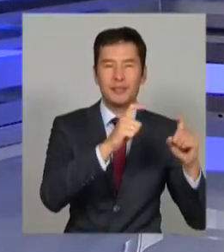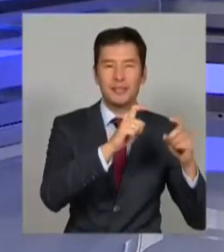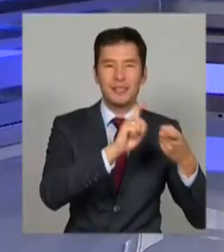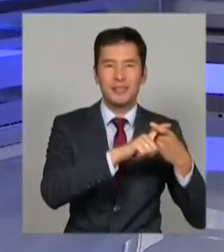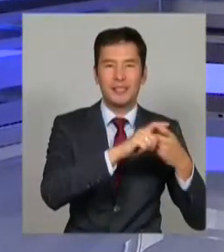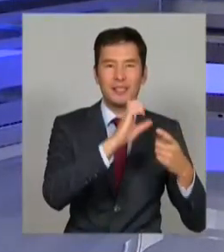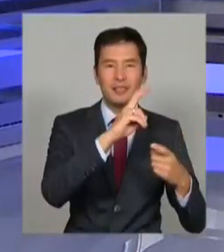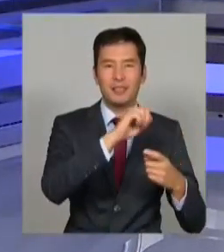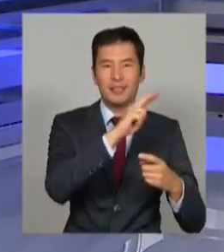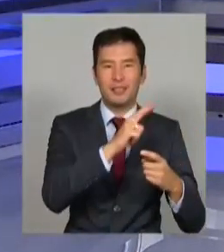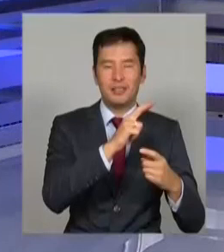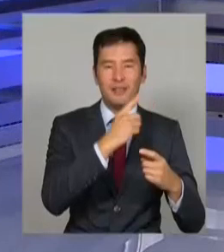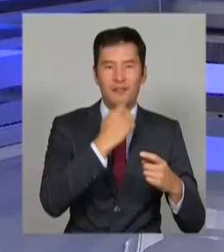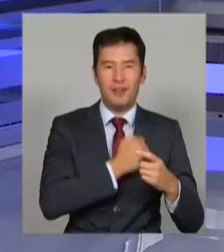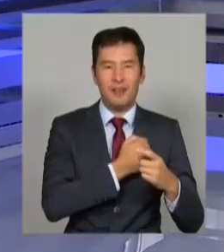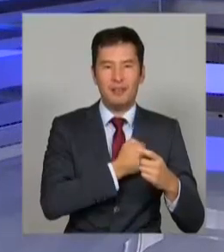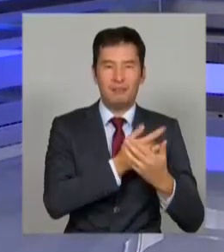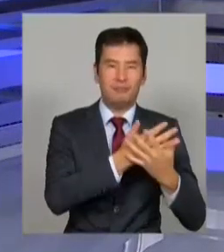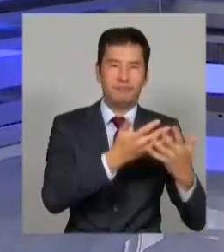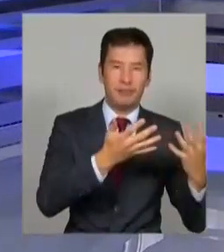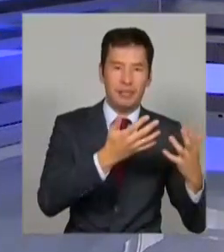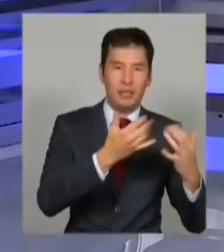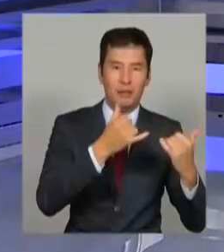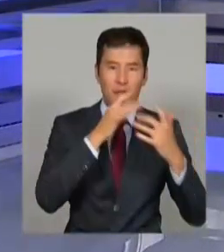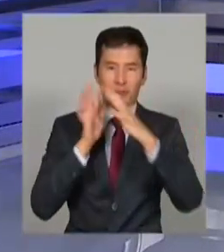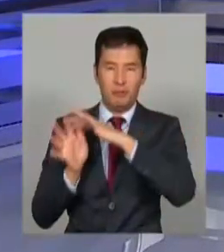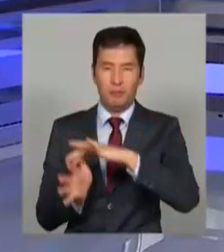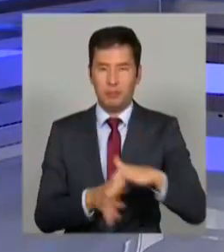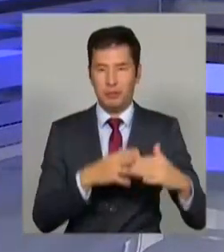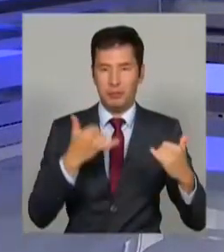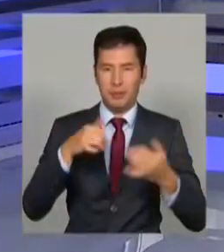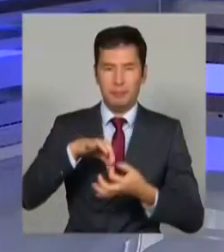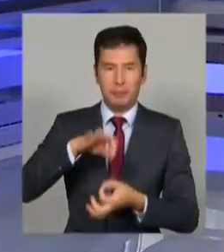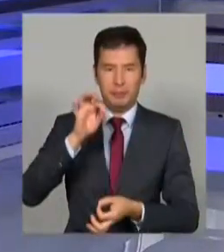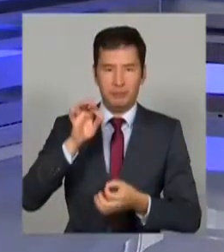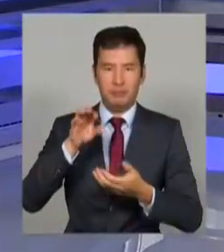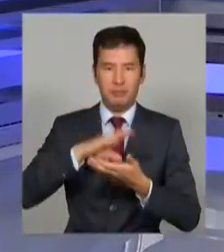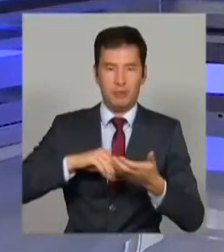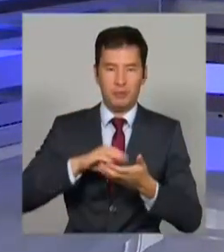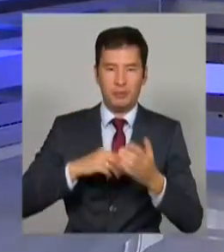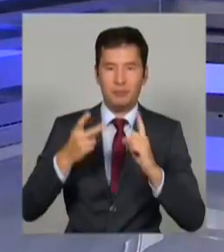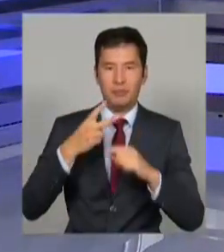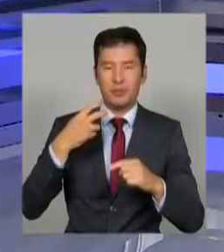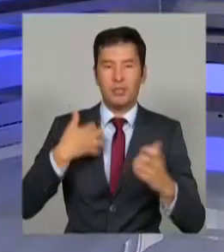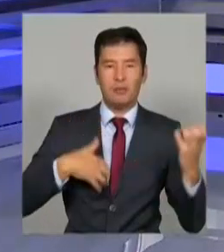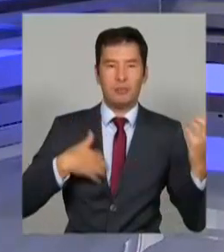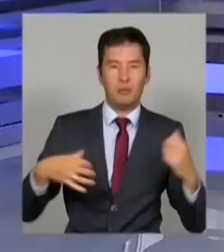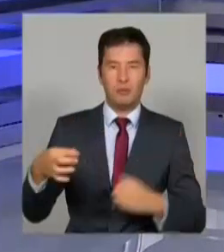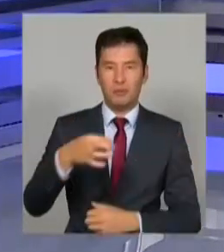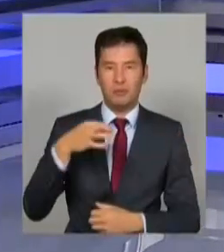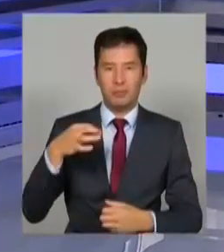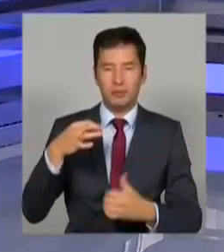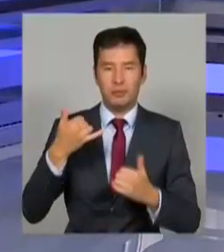жағдайға қатысты президент Қасым-Жомарт Тоқаев біршама тапсырма берді. Мемлекет басшысы Жамбыл облысында төтінші жағдайға